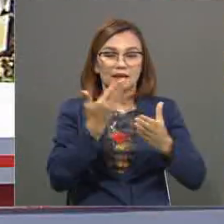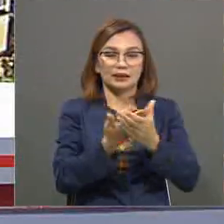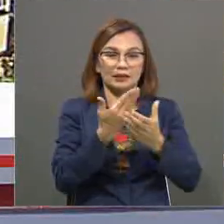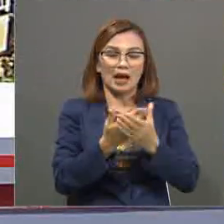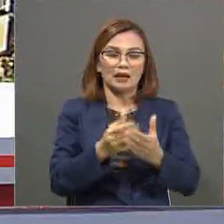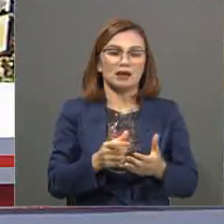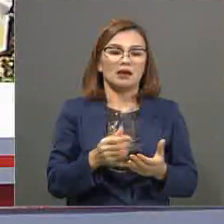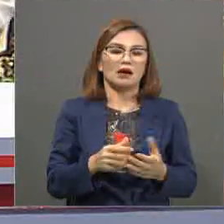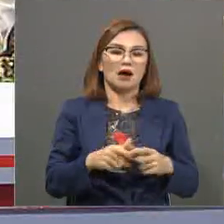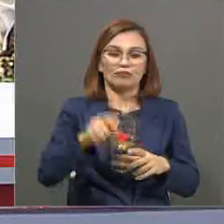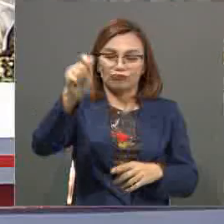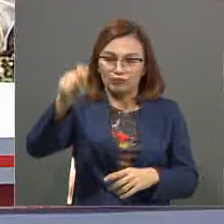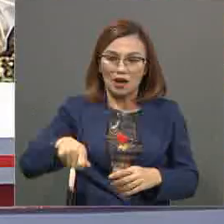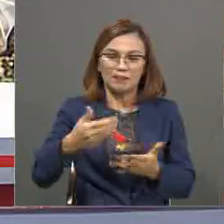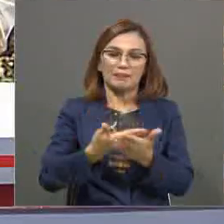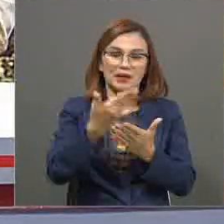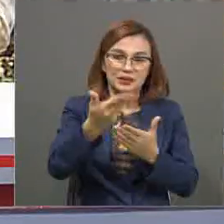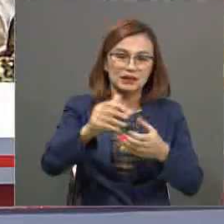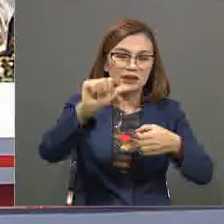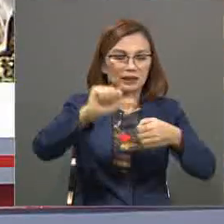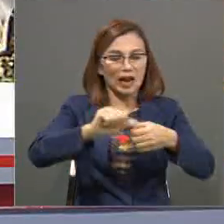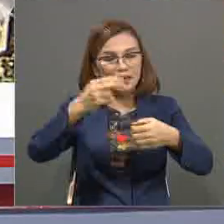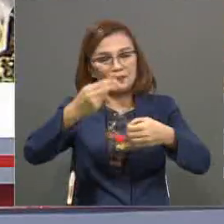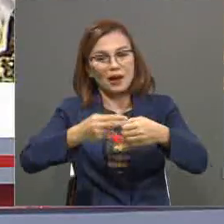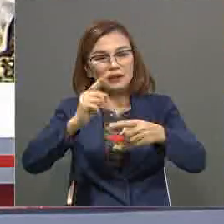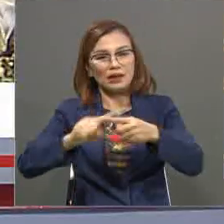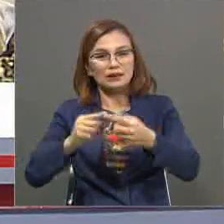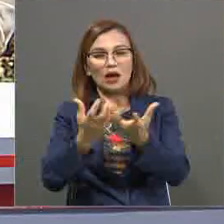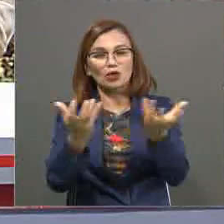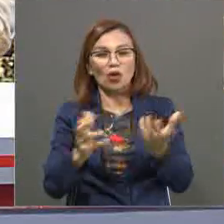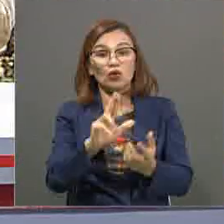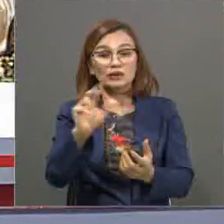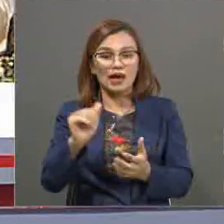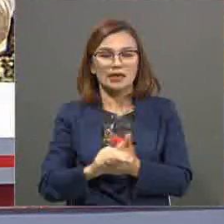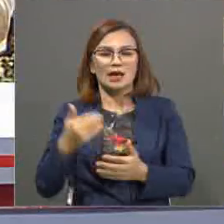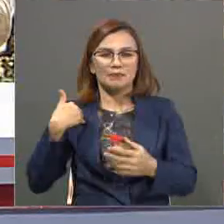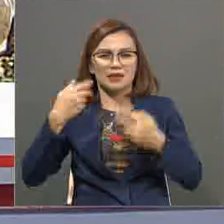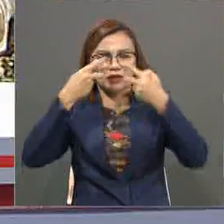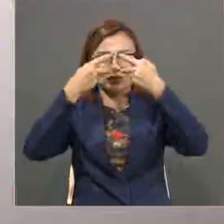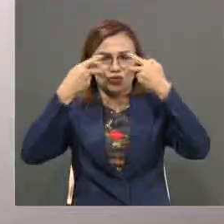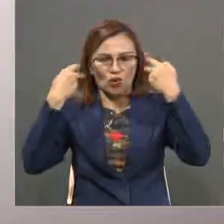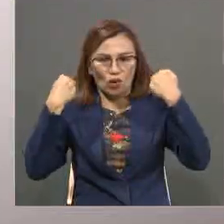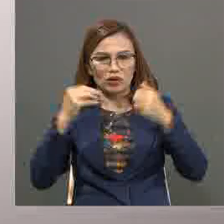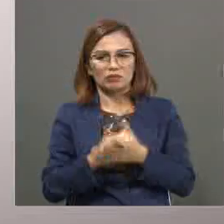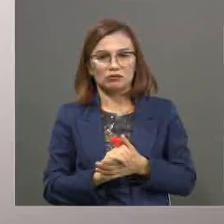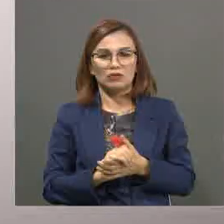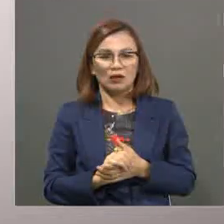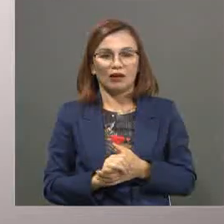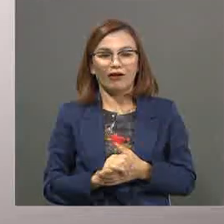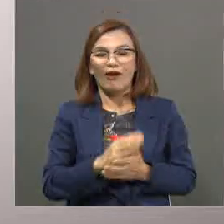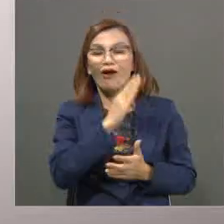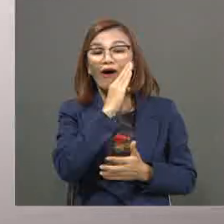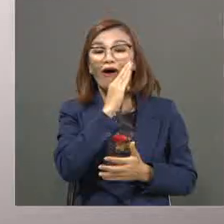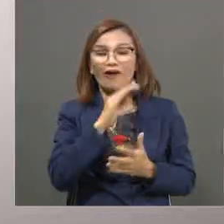ซื้อของอุปโภคบริโภคก๊าซหุงต้มอะไรต่างๆได้ทีนี้ปรากฏว่ามันมีมิจฉาชีพแฝงตัวไปทำเป็นร้านที่รับ